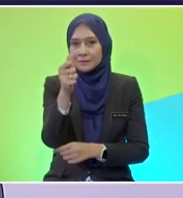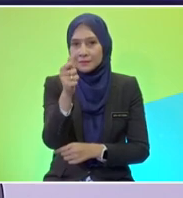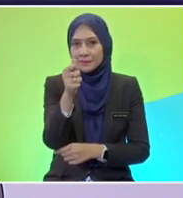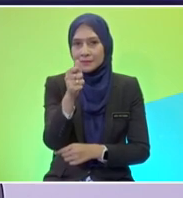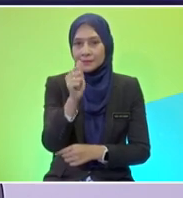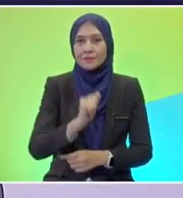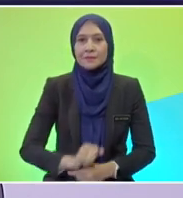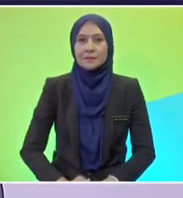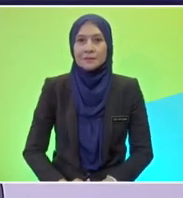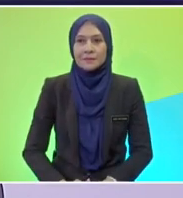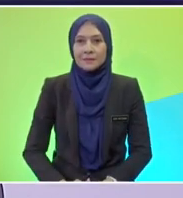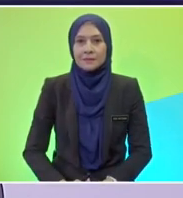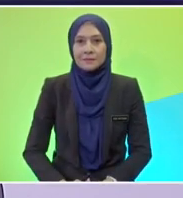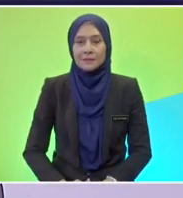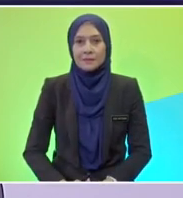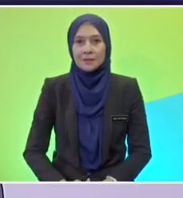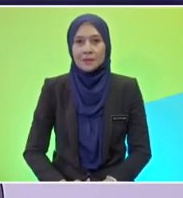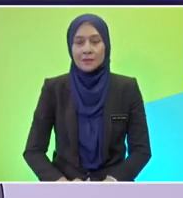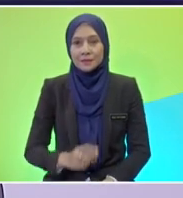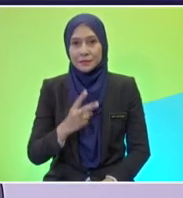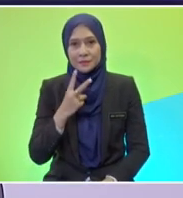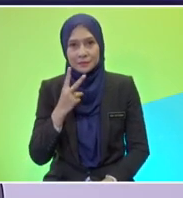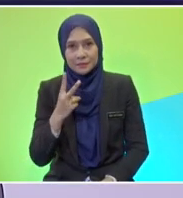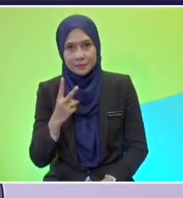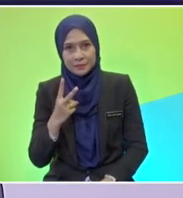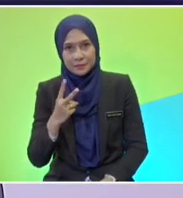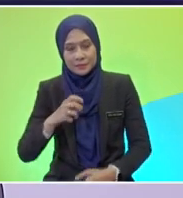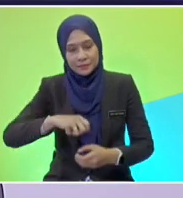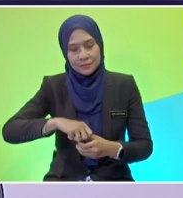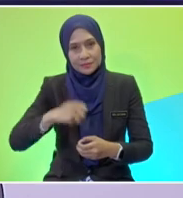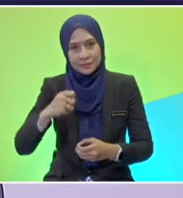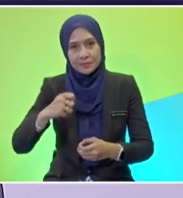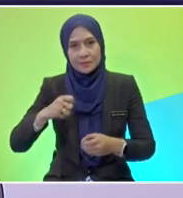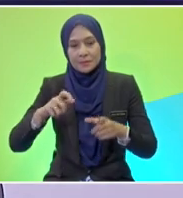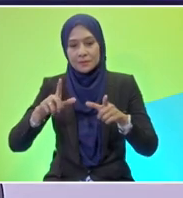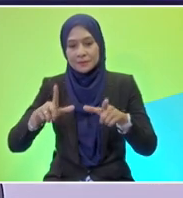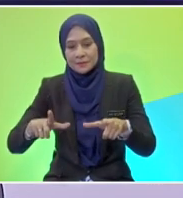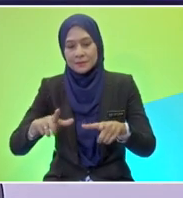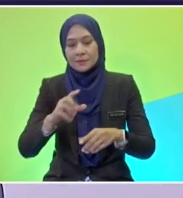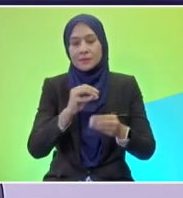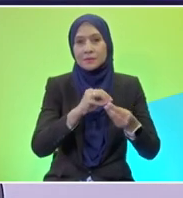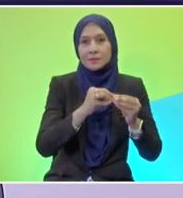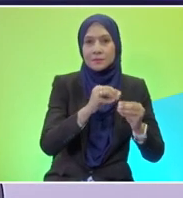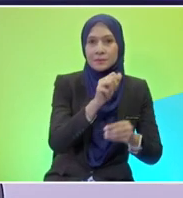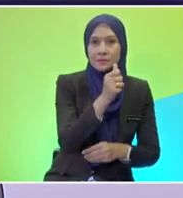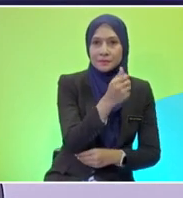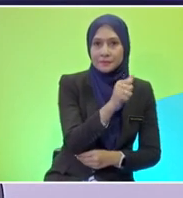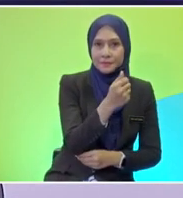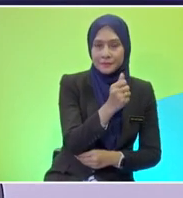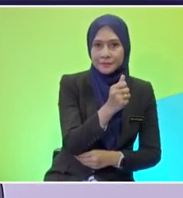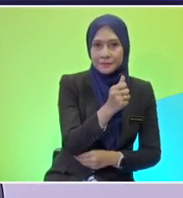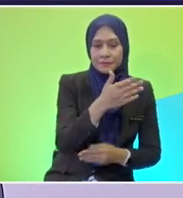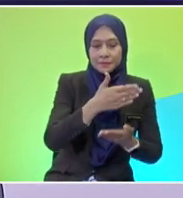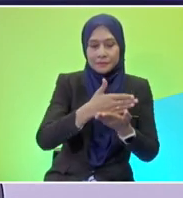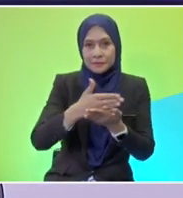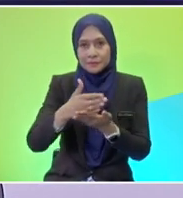kita cabut nombor 10. Kita kepitkan pada nombor 10. Okey, dapat cikgu? Okey. 10